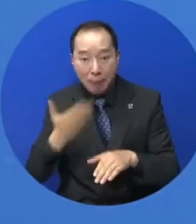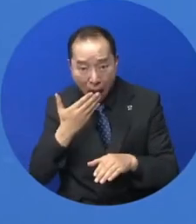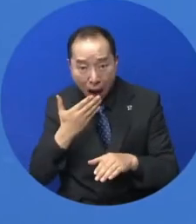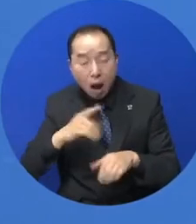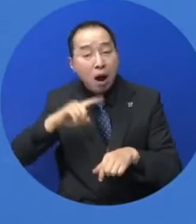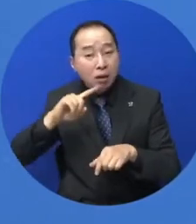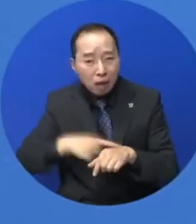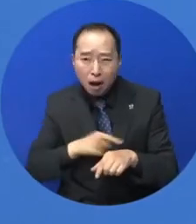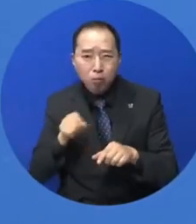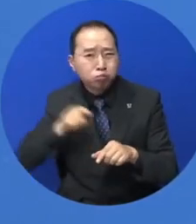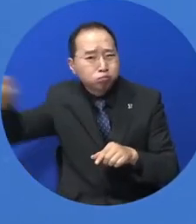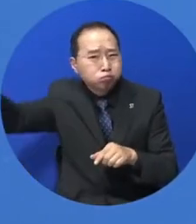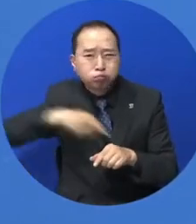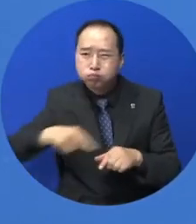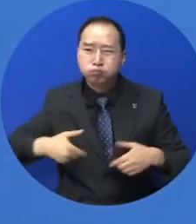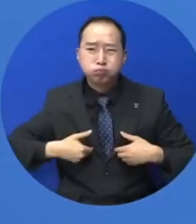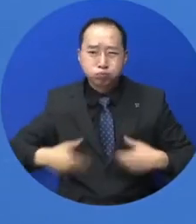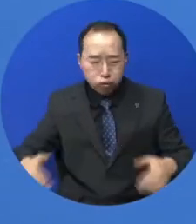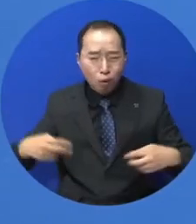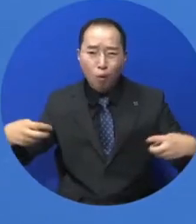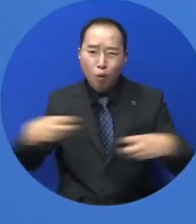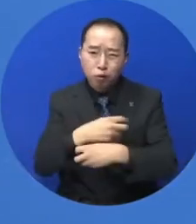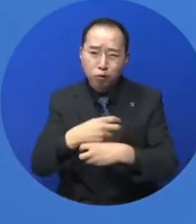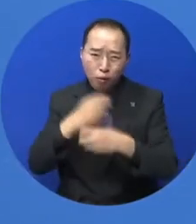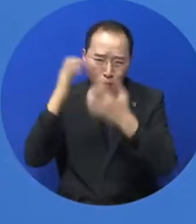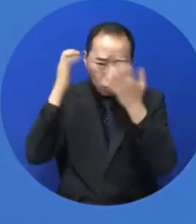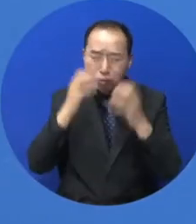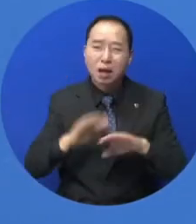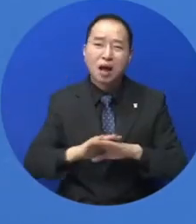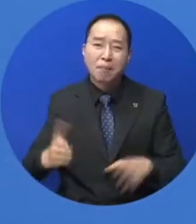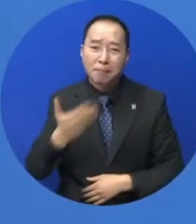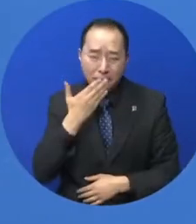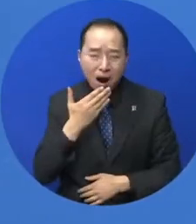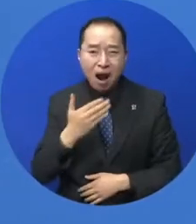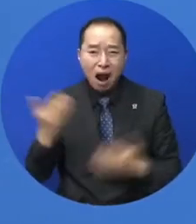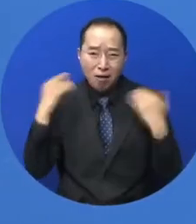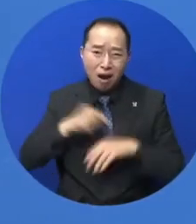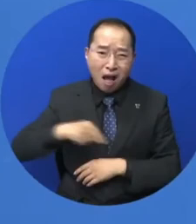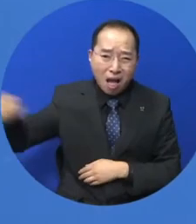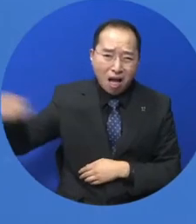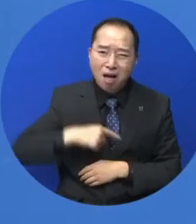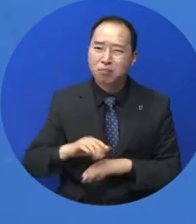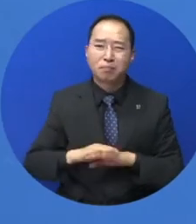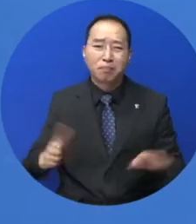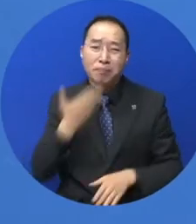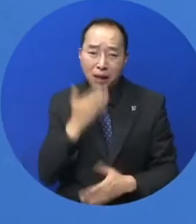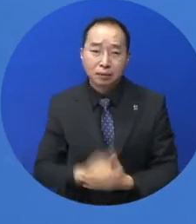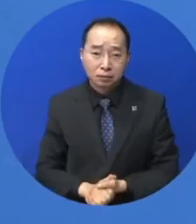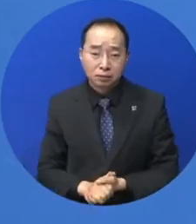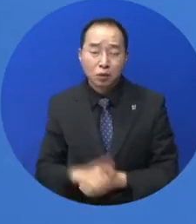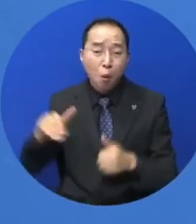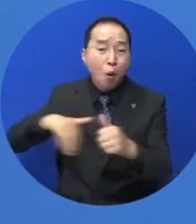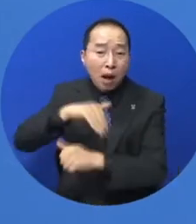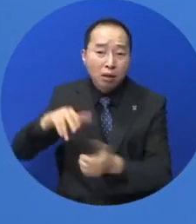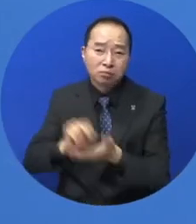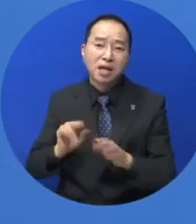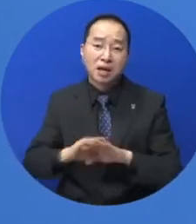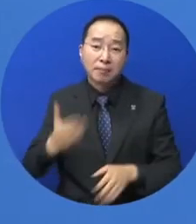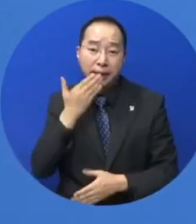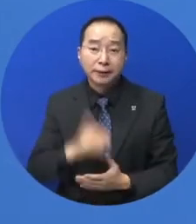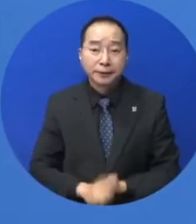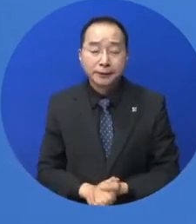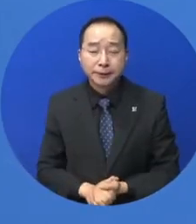교통지옥에서 벗어날 수 있고 출퇴근 고통에서 벗어날 수 있고 통학 고통에서도 벗어날 수 있습니다. 또 환경 문제도 해결할 수가